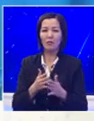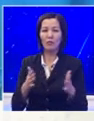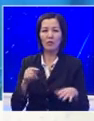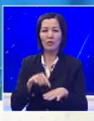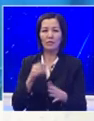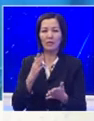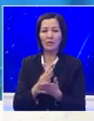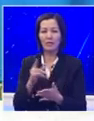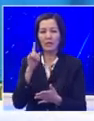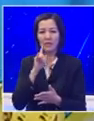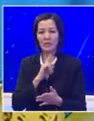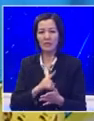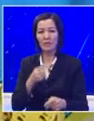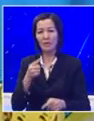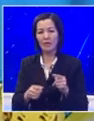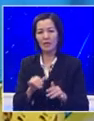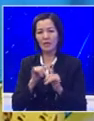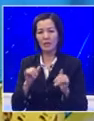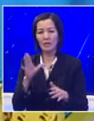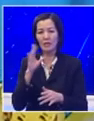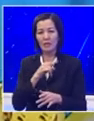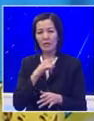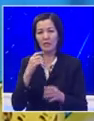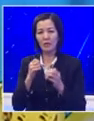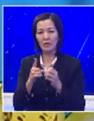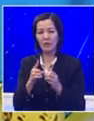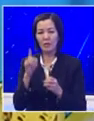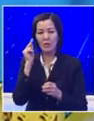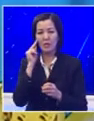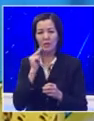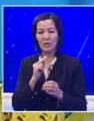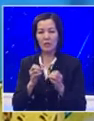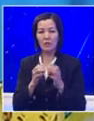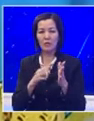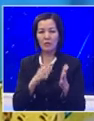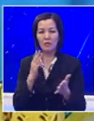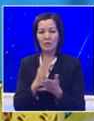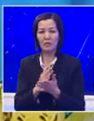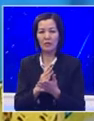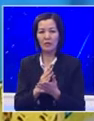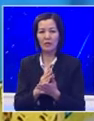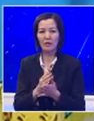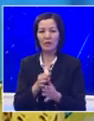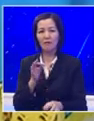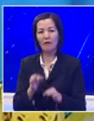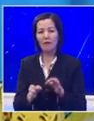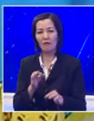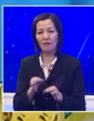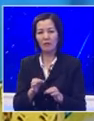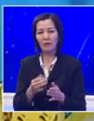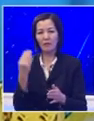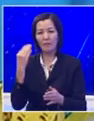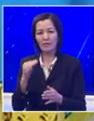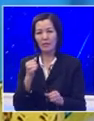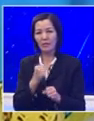Қазақстанда өзінің бәсекеге қабілеттілігін арттырады. Ресейде 11, Қытайда 18-і бар. Біз әлі талқылап жатқанда өзгелер